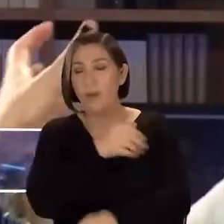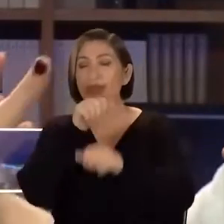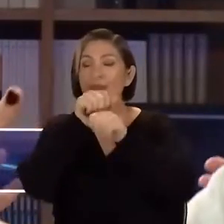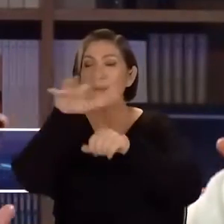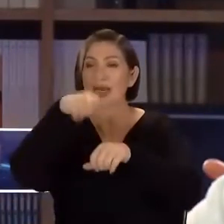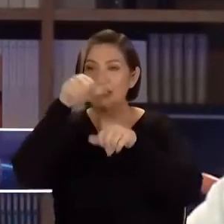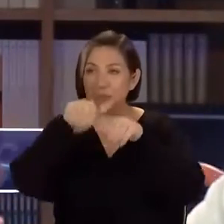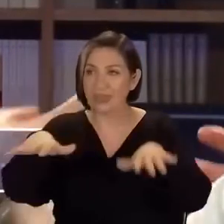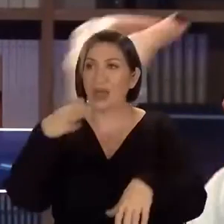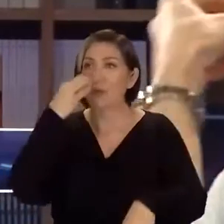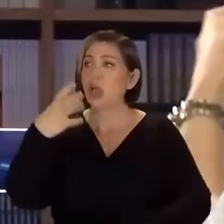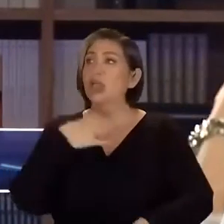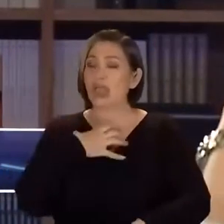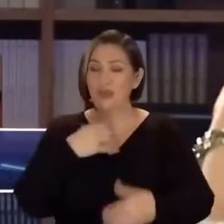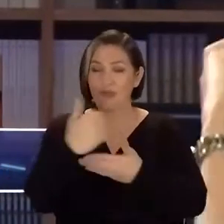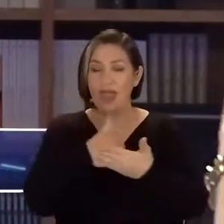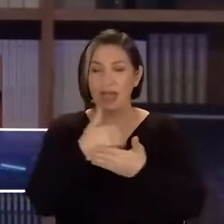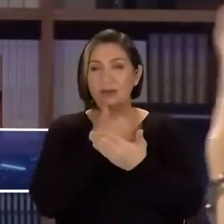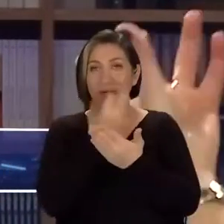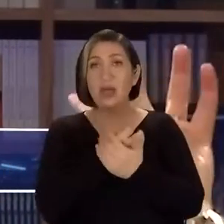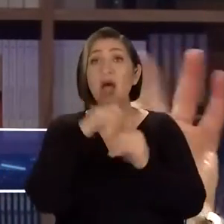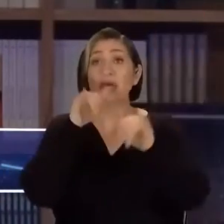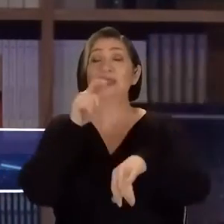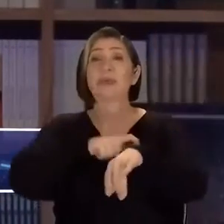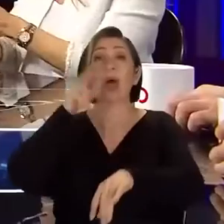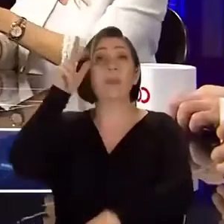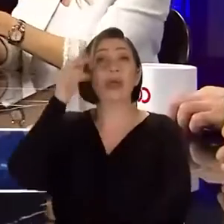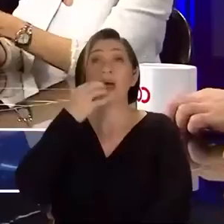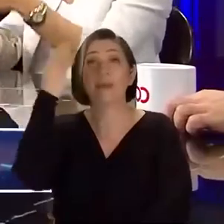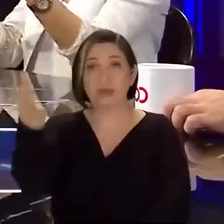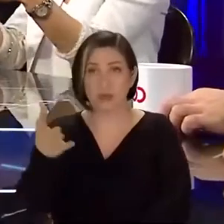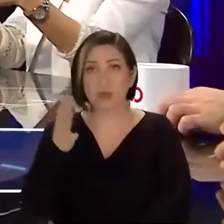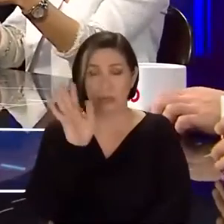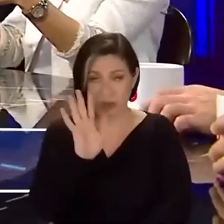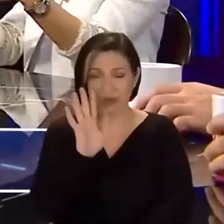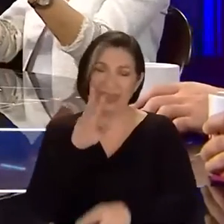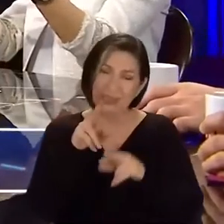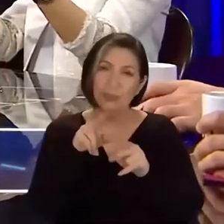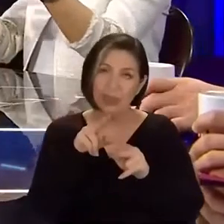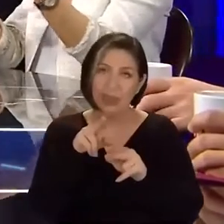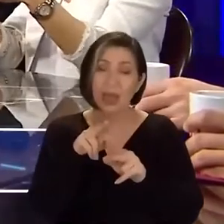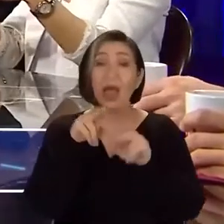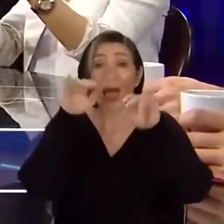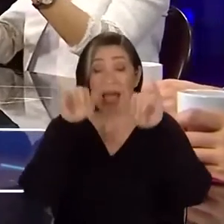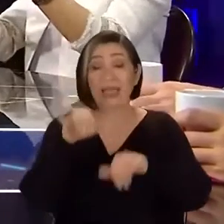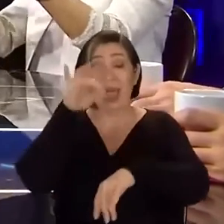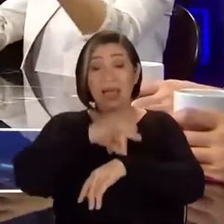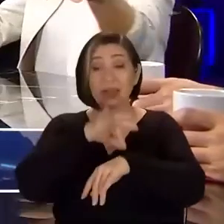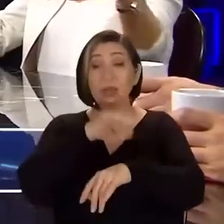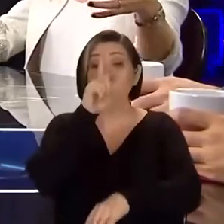Bankası'na kendi veri tabanında tutuyor. Aynı zamanda Amerika'ya haber veriyorsun. Mesela. Dolar istemiş. Evet. Şimdi burada aynı